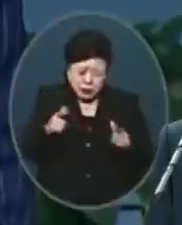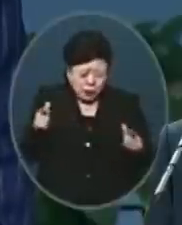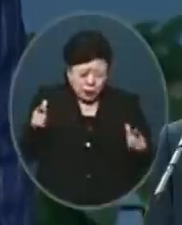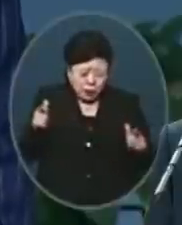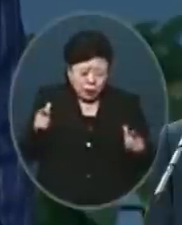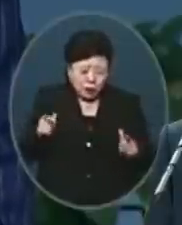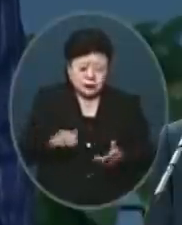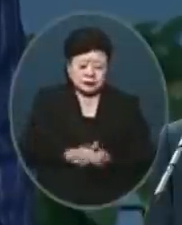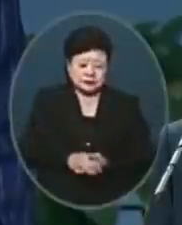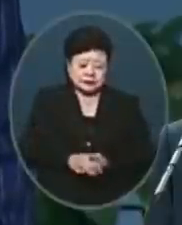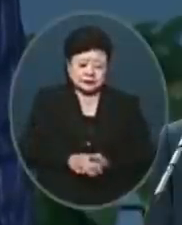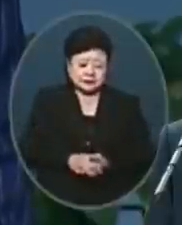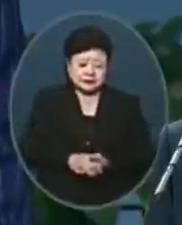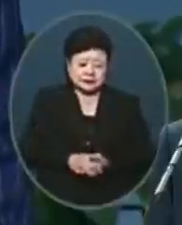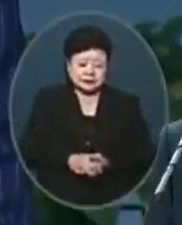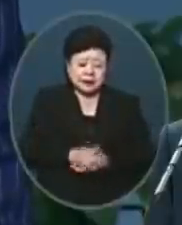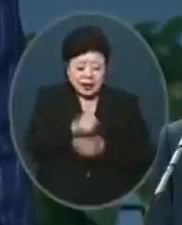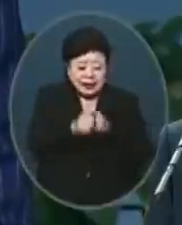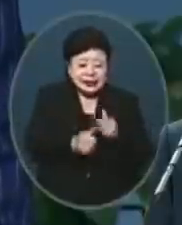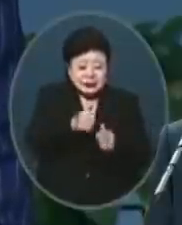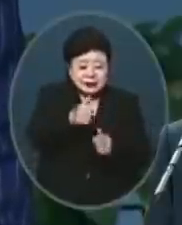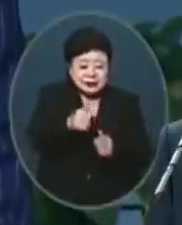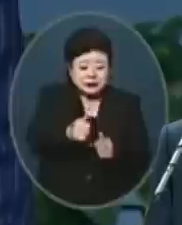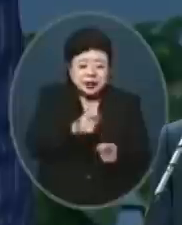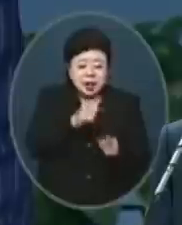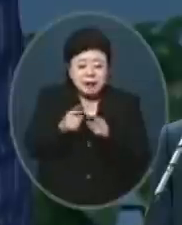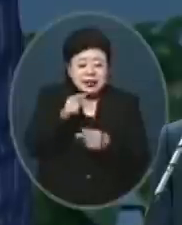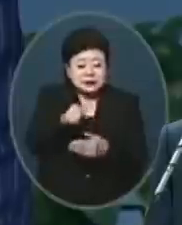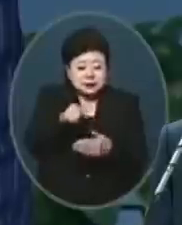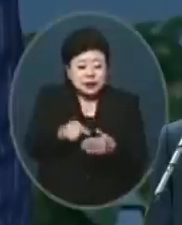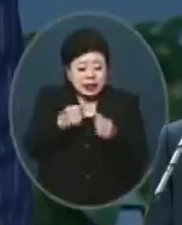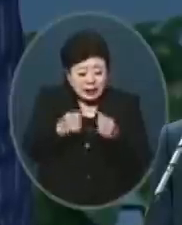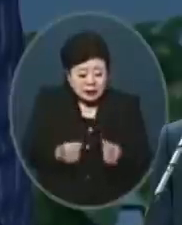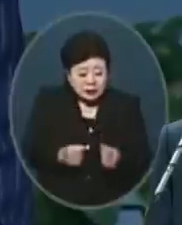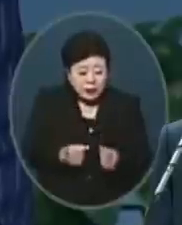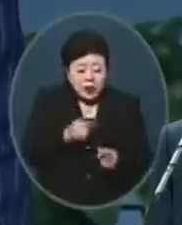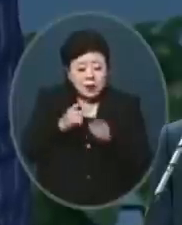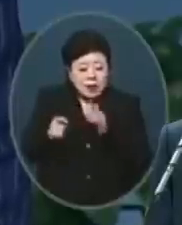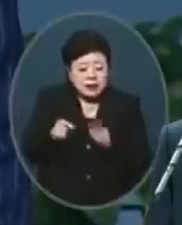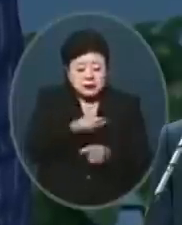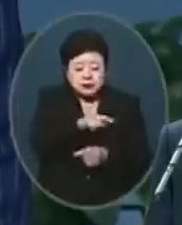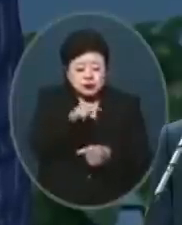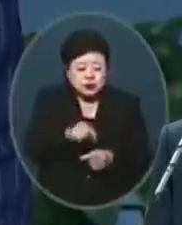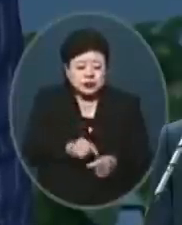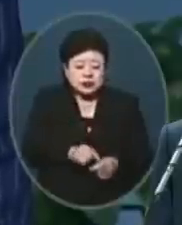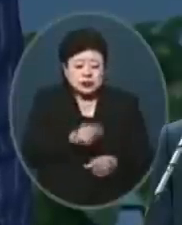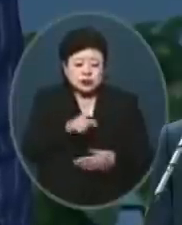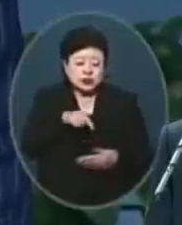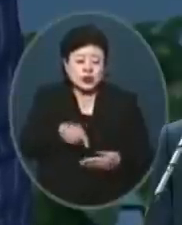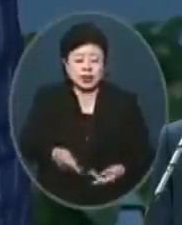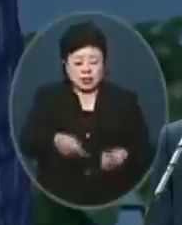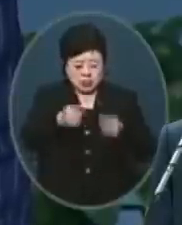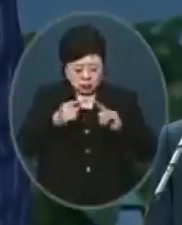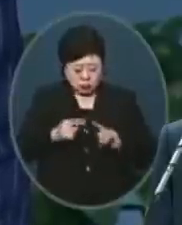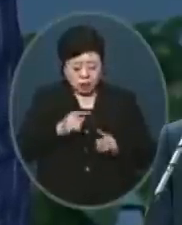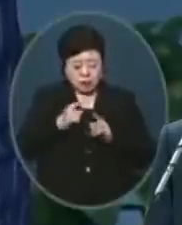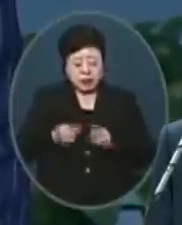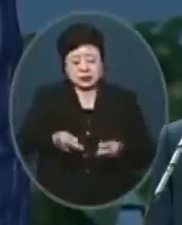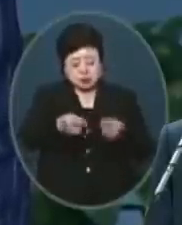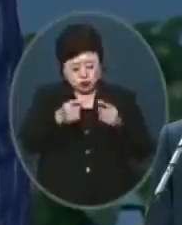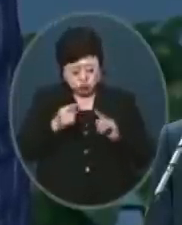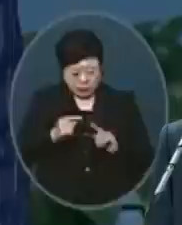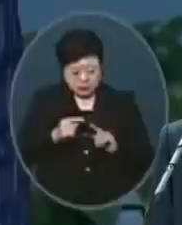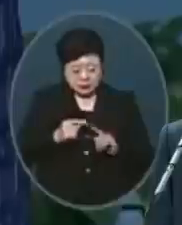아니십니다. 하나님은 말씀 속에 계시고 말씀은 우리 속에 말씀으로